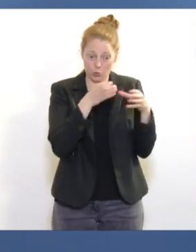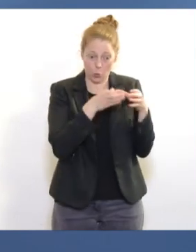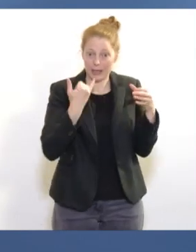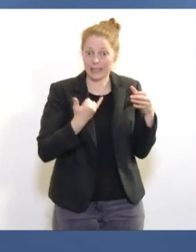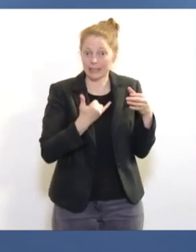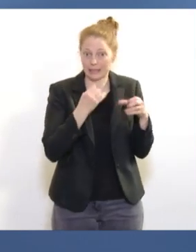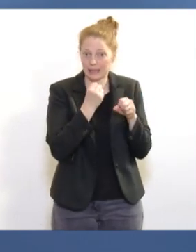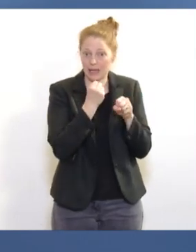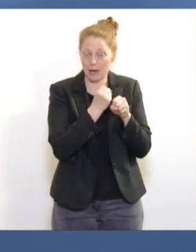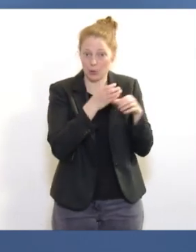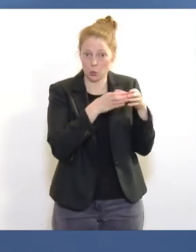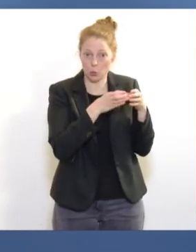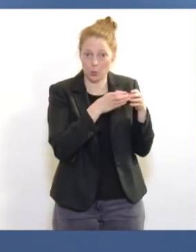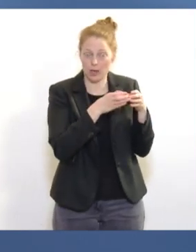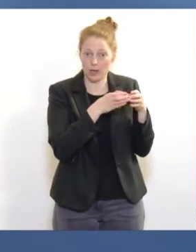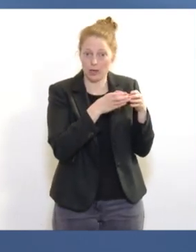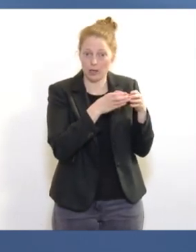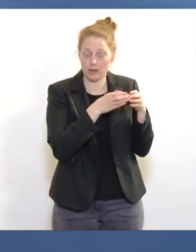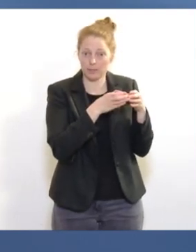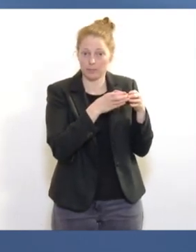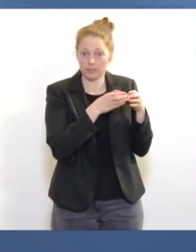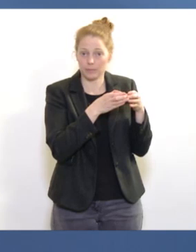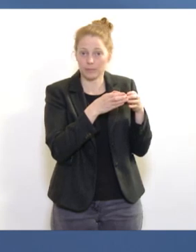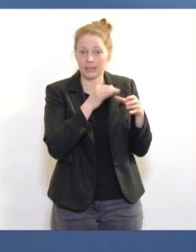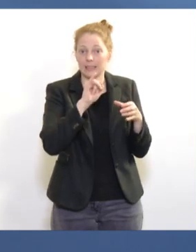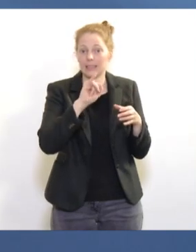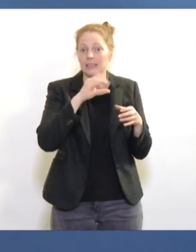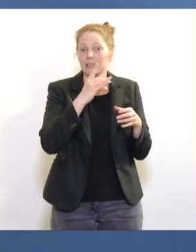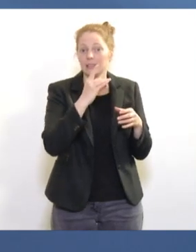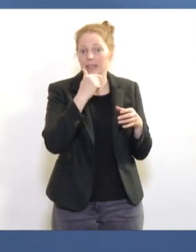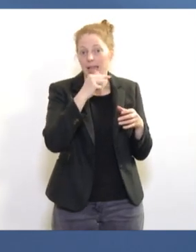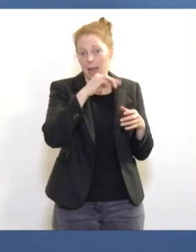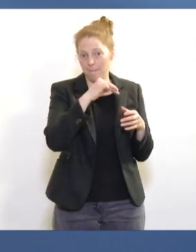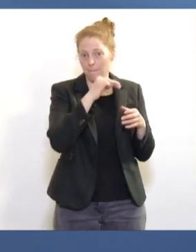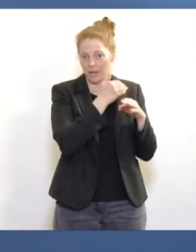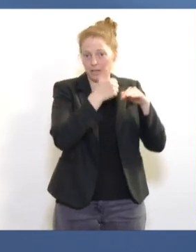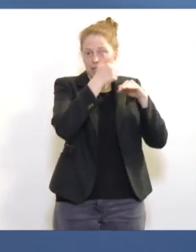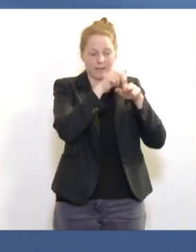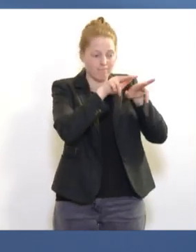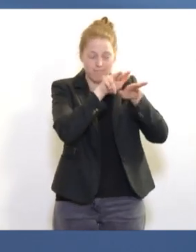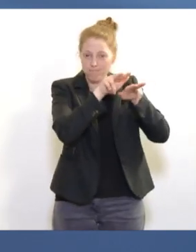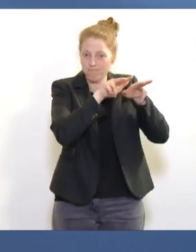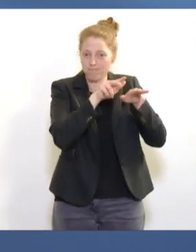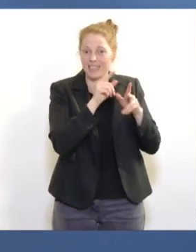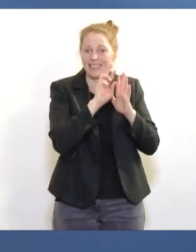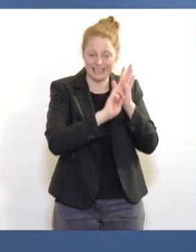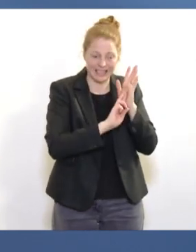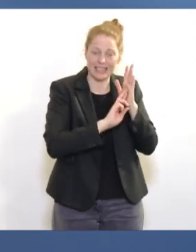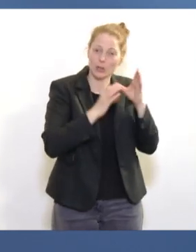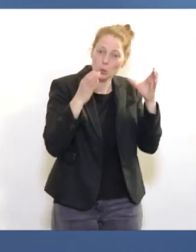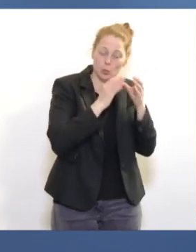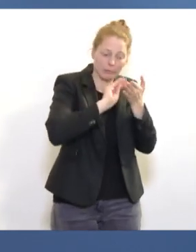unter der Leitung von Marco Bolin, Direktor von der ITM, für genau die Regeln